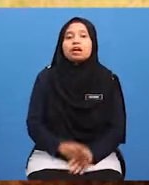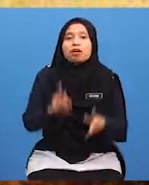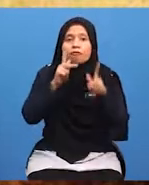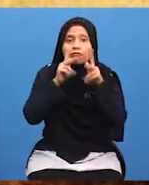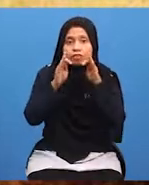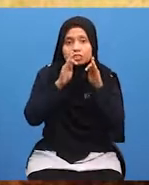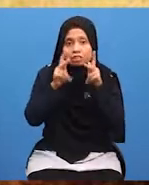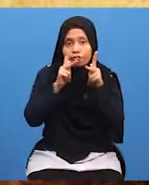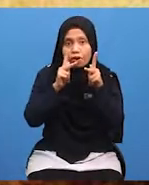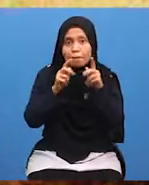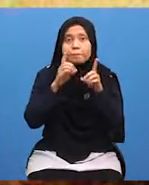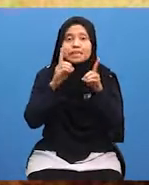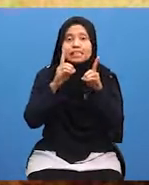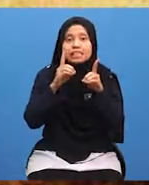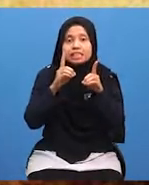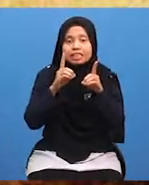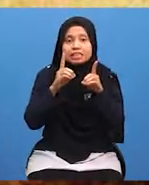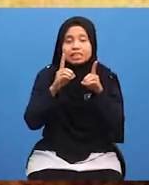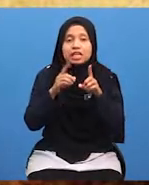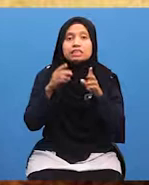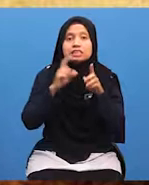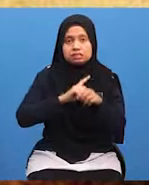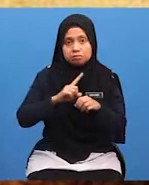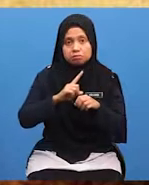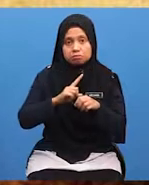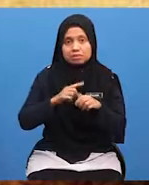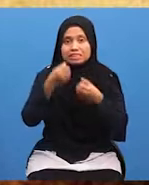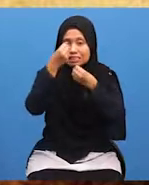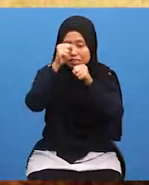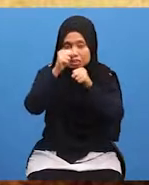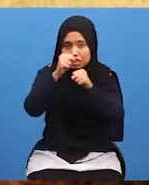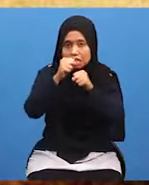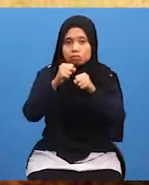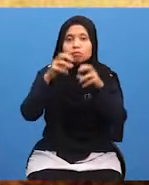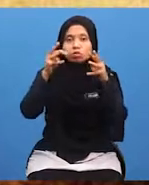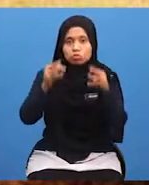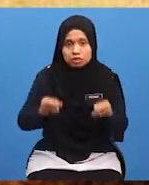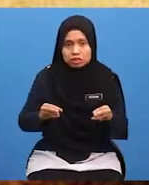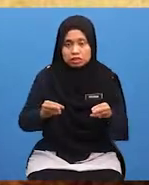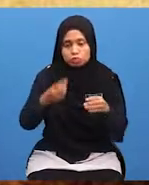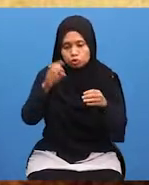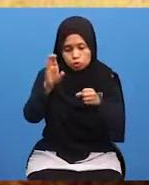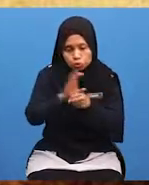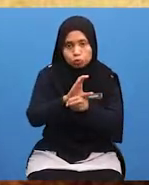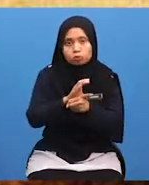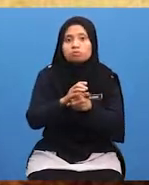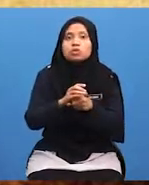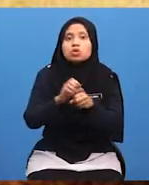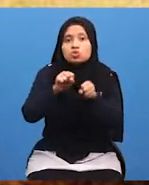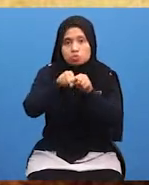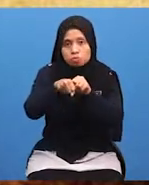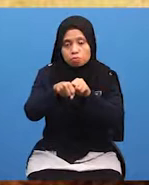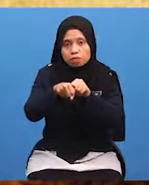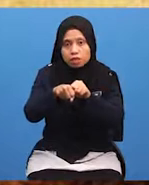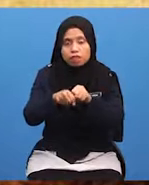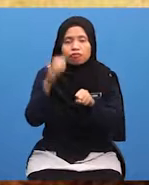Falsafah pendidikan Islam bertujuan menyediakan manusia dengan ilmu pengetahuan yang cukup agar ia kenal